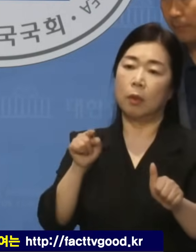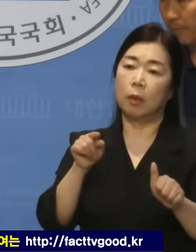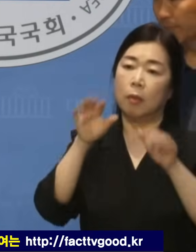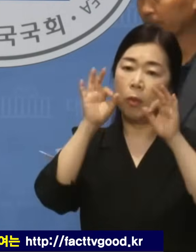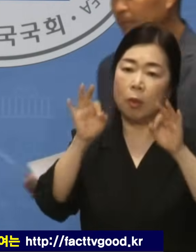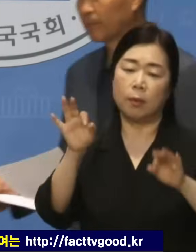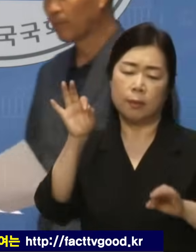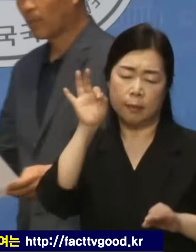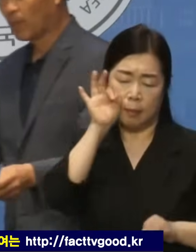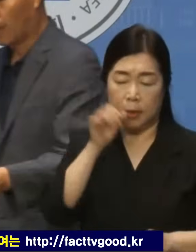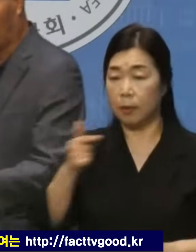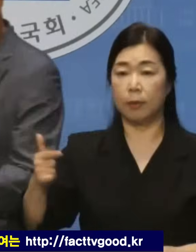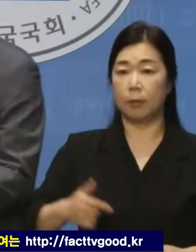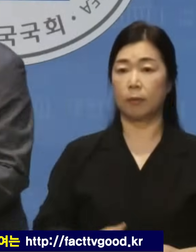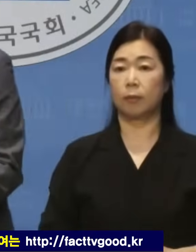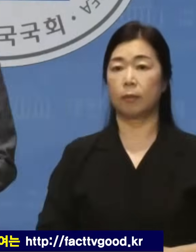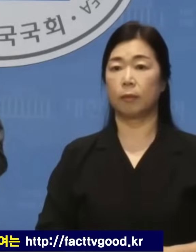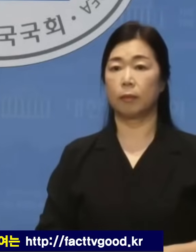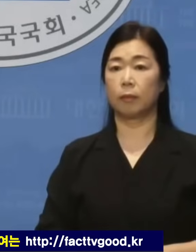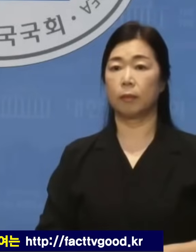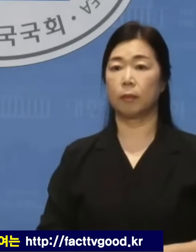부끄러웠습니다.